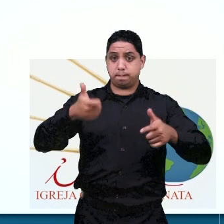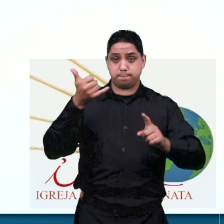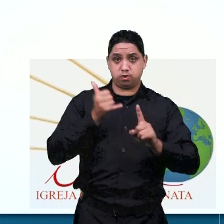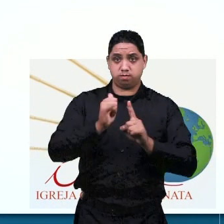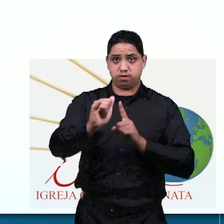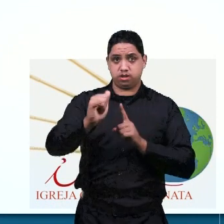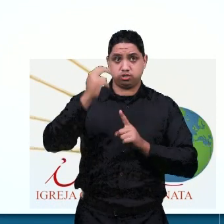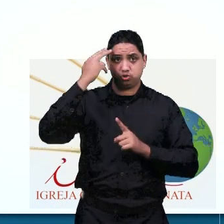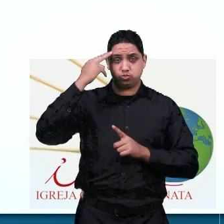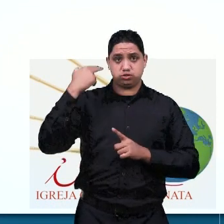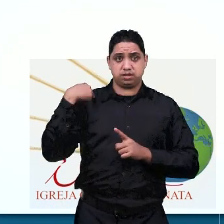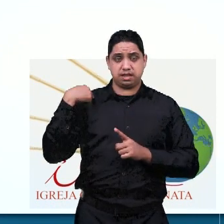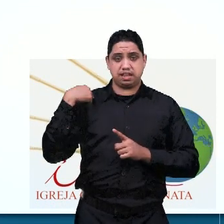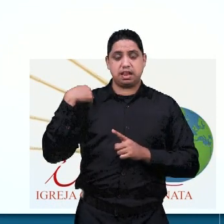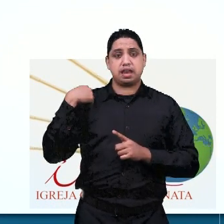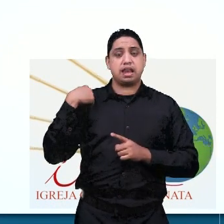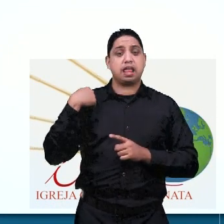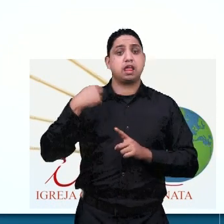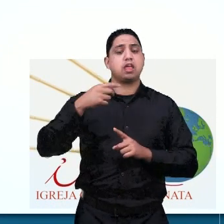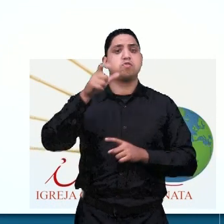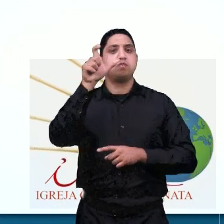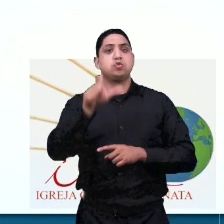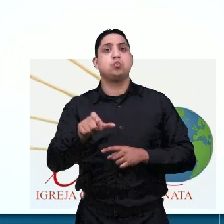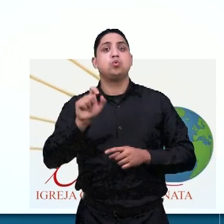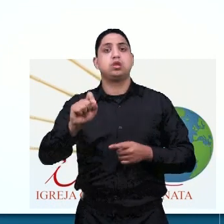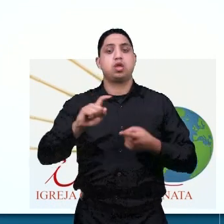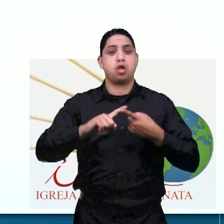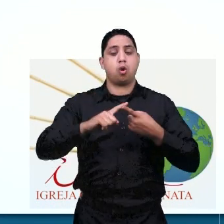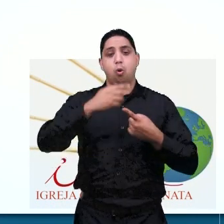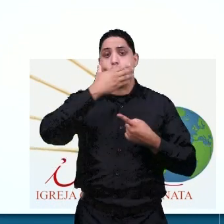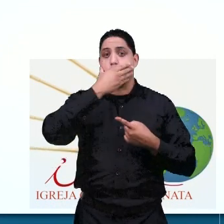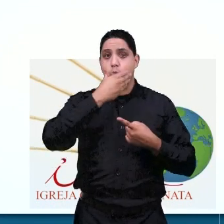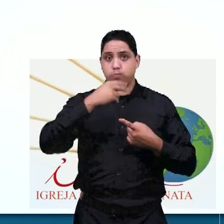prophétiques de Joseph dans la figure d'homme